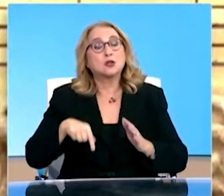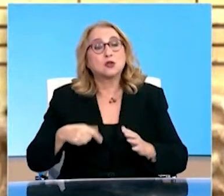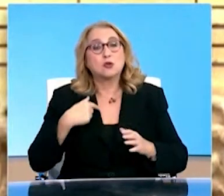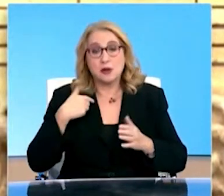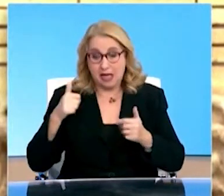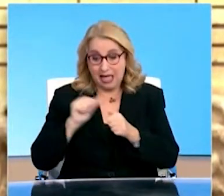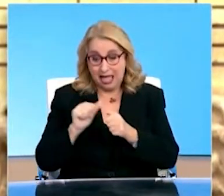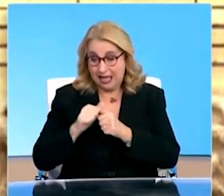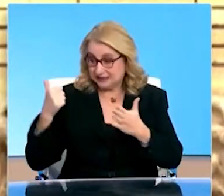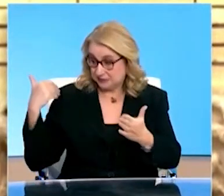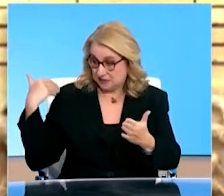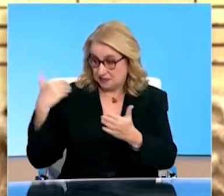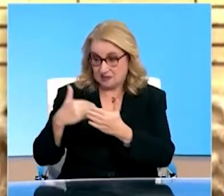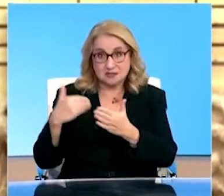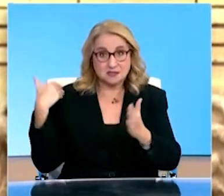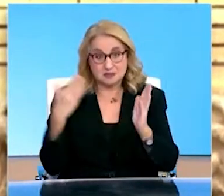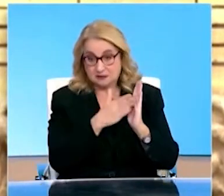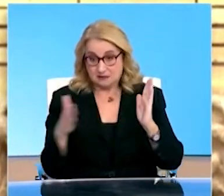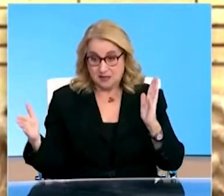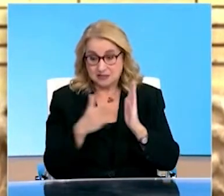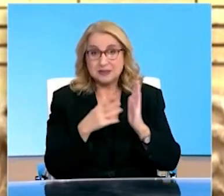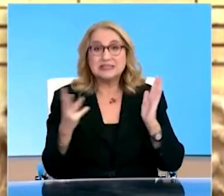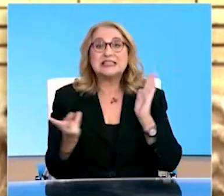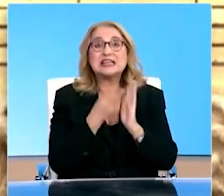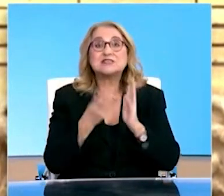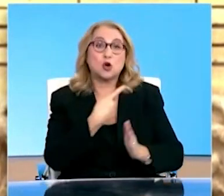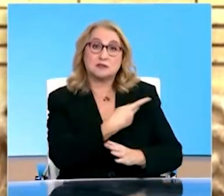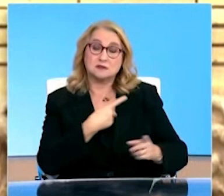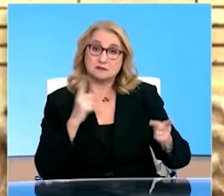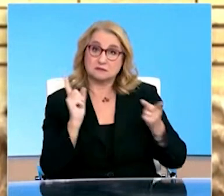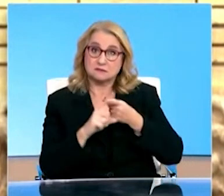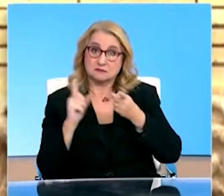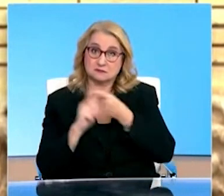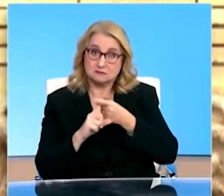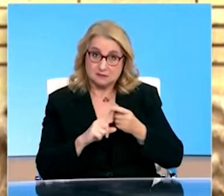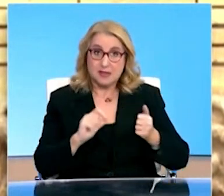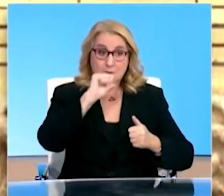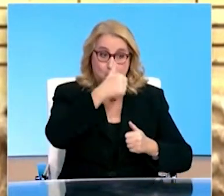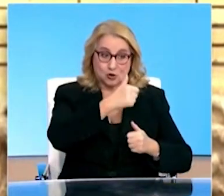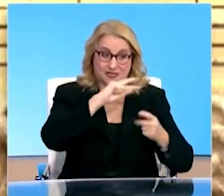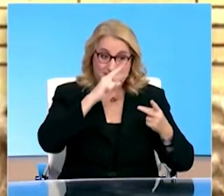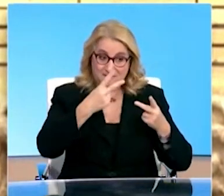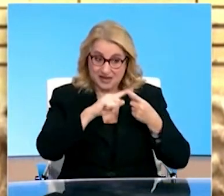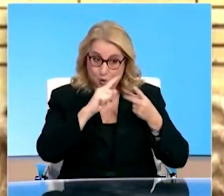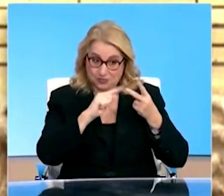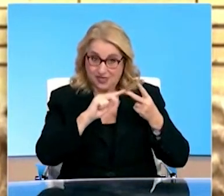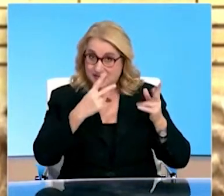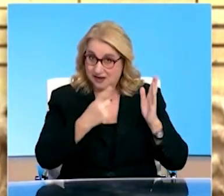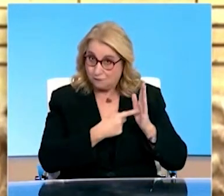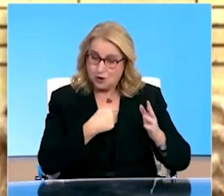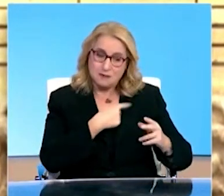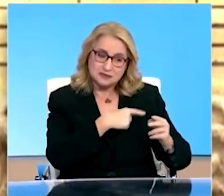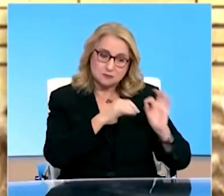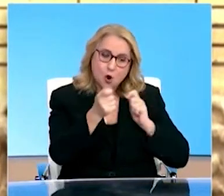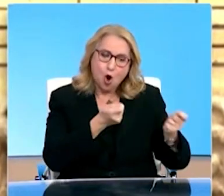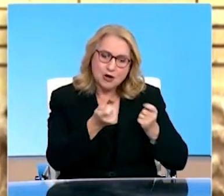τελευταίους 6 μήνες. Στις 2 πρώτες συναντήσεις οργανώσαμε τα επόμενα βήματα και αξιολογήσαμε την πρόοδο